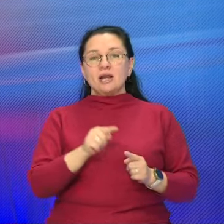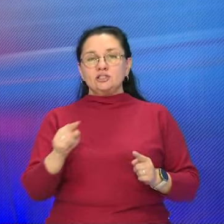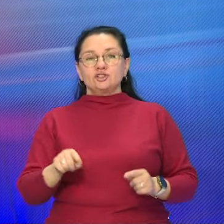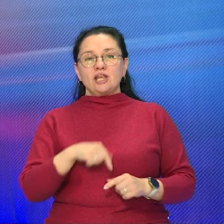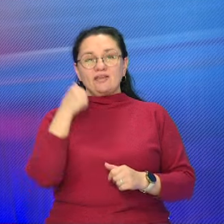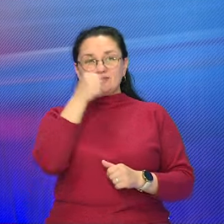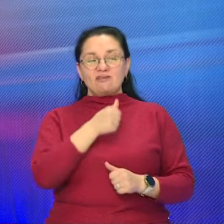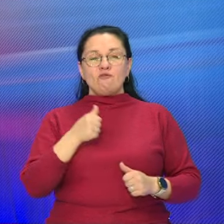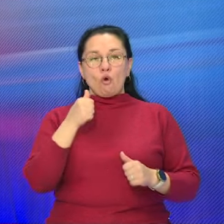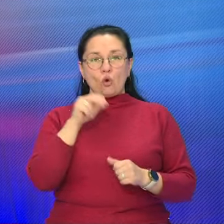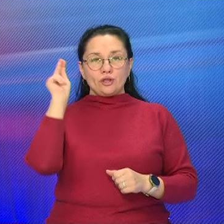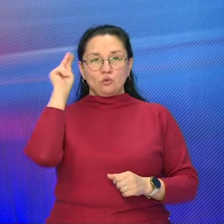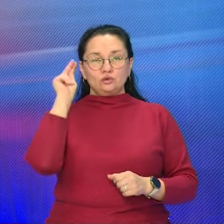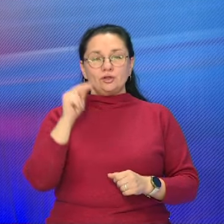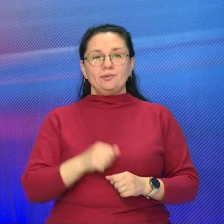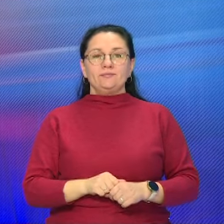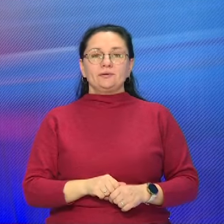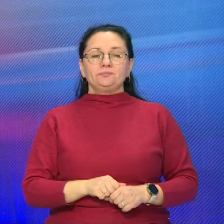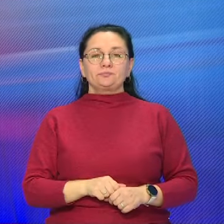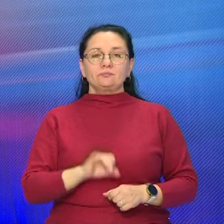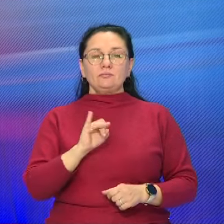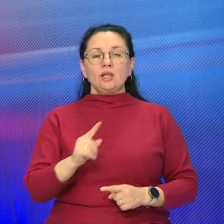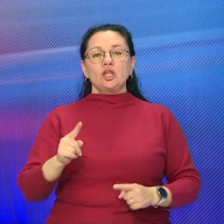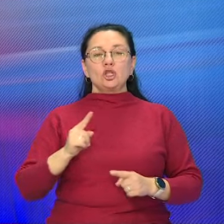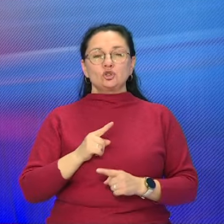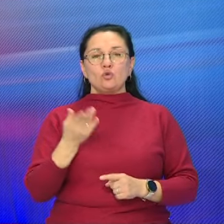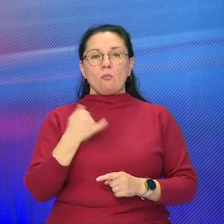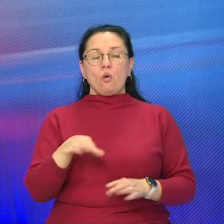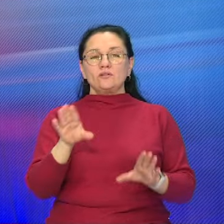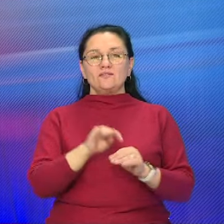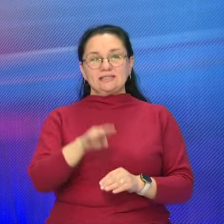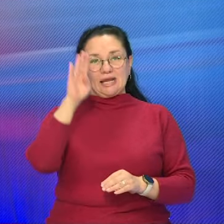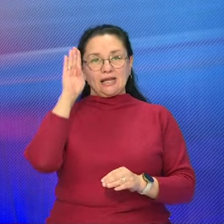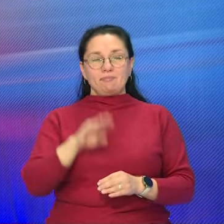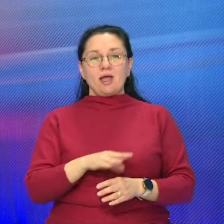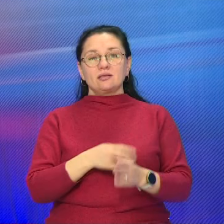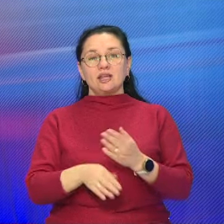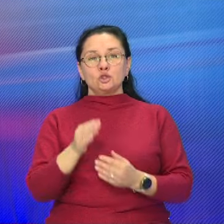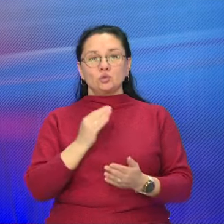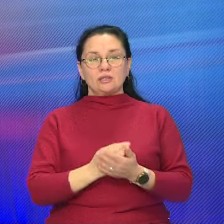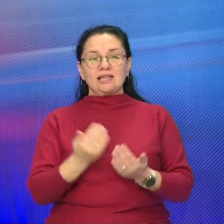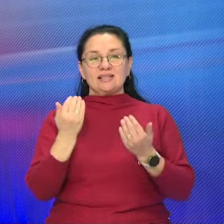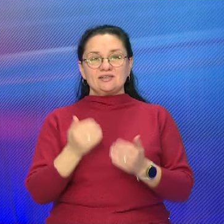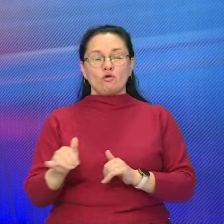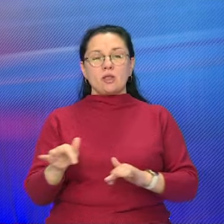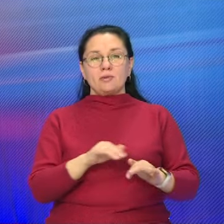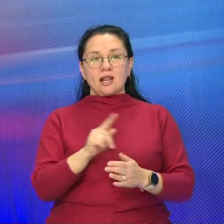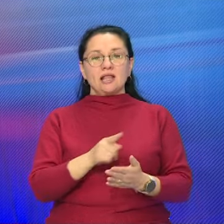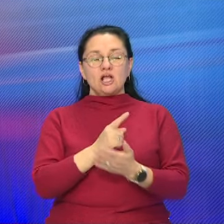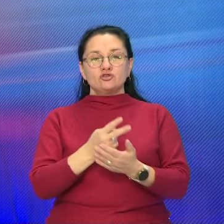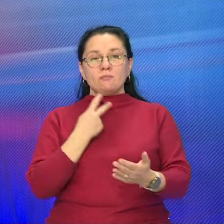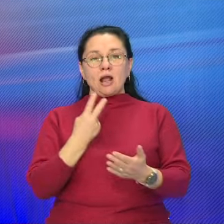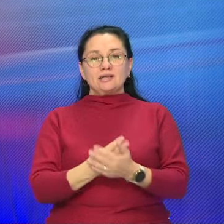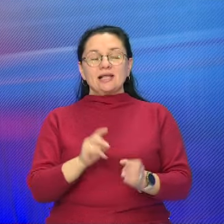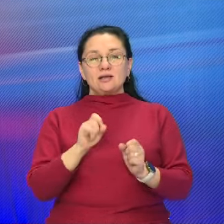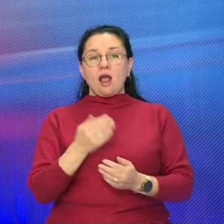года. И ждем, конечно, от ребят результата. Сегодняшнее мероприятие должно показать, как они подготовлены